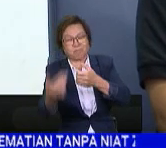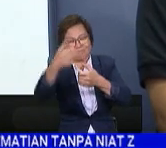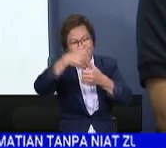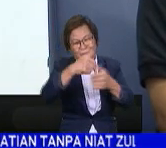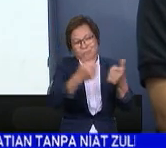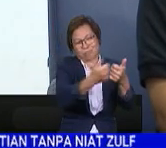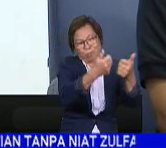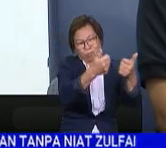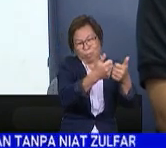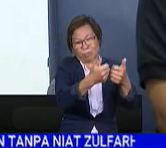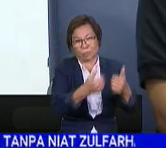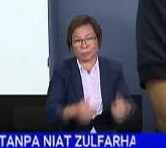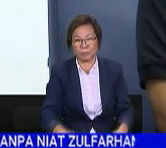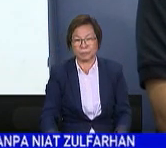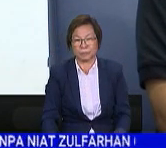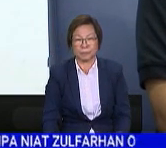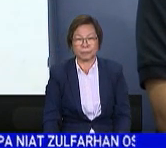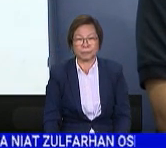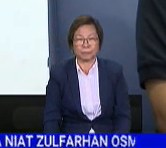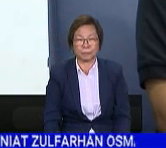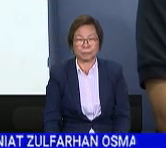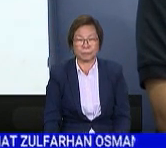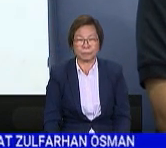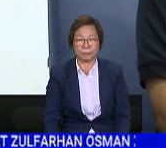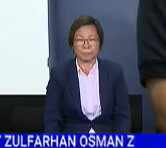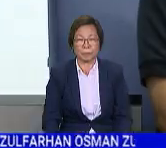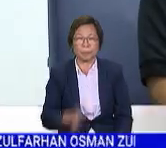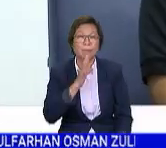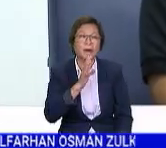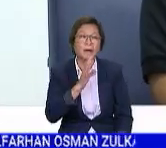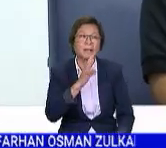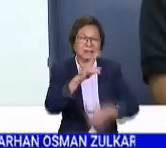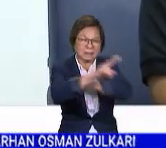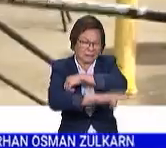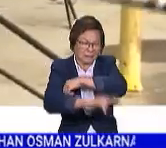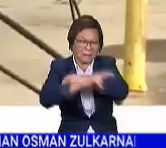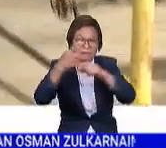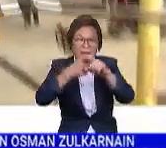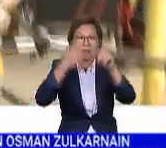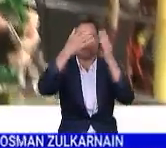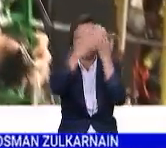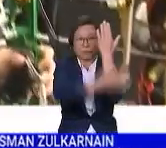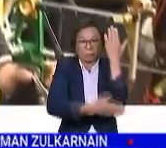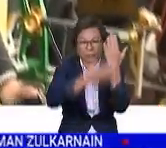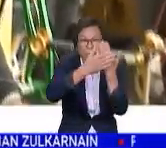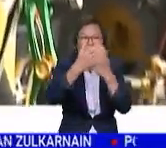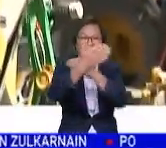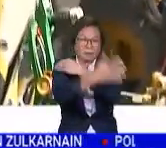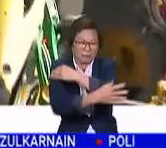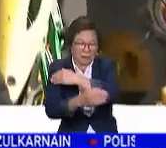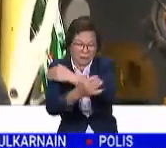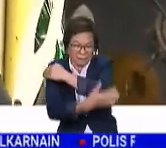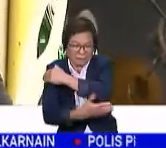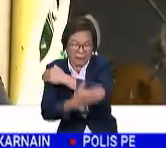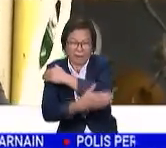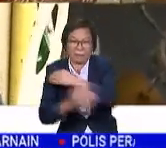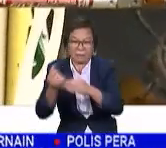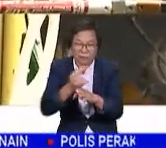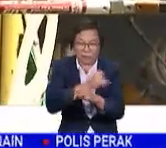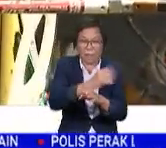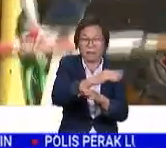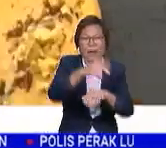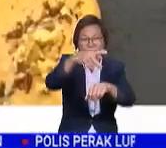participating in the upcoming movies tambahnya beberapa Negeri dari Semenanjung serta Negara Jiran yang lain seperti